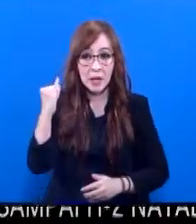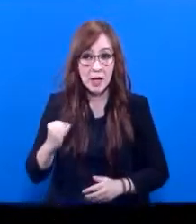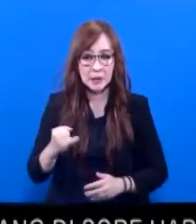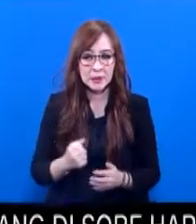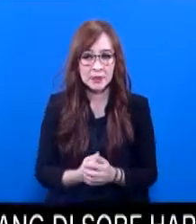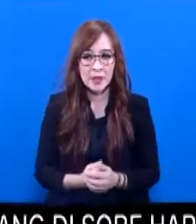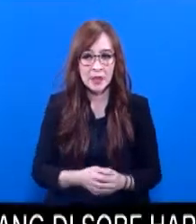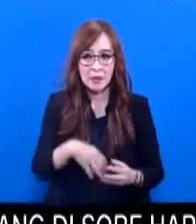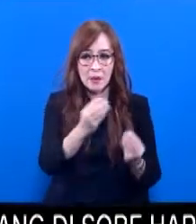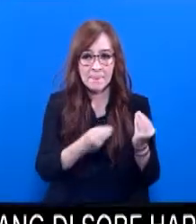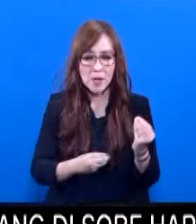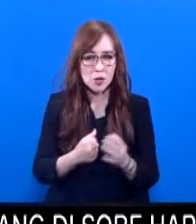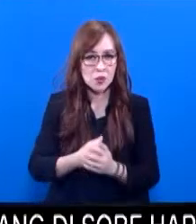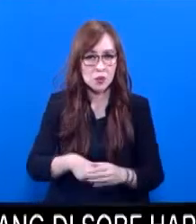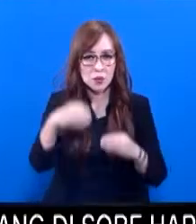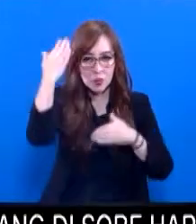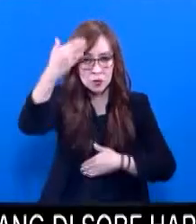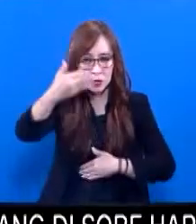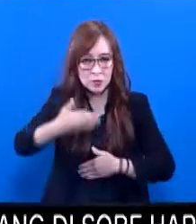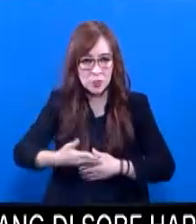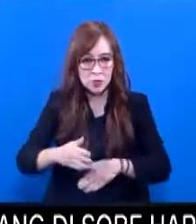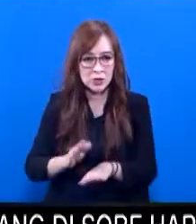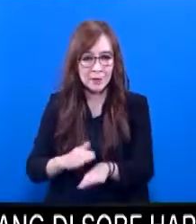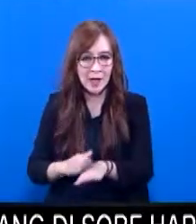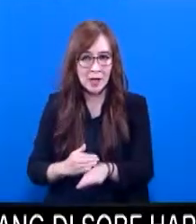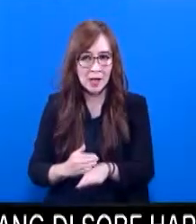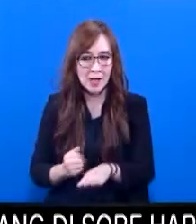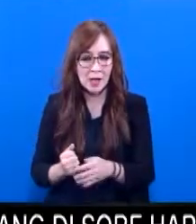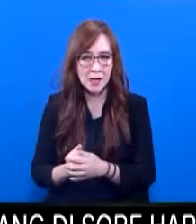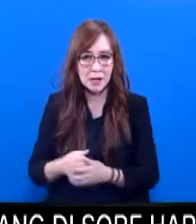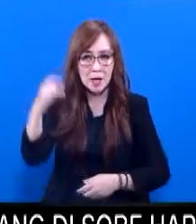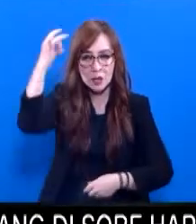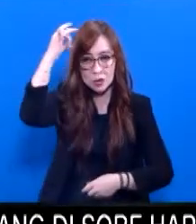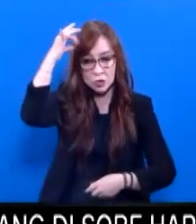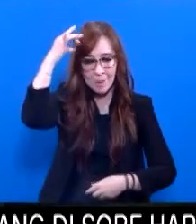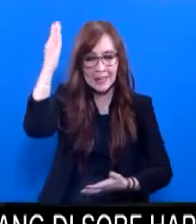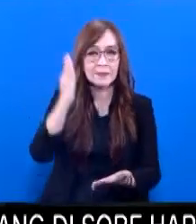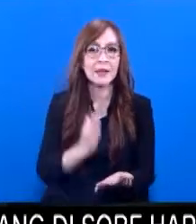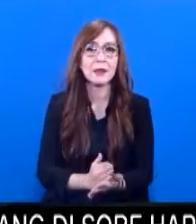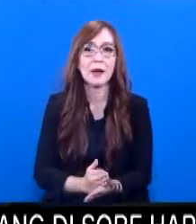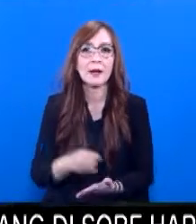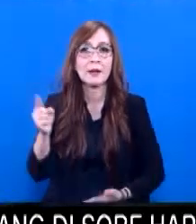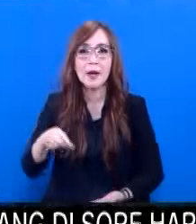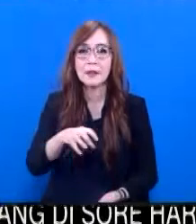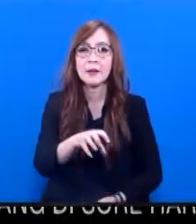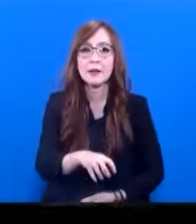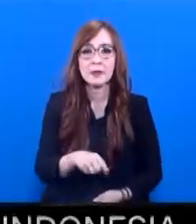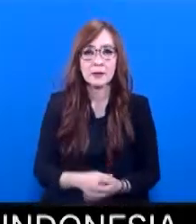PO Mandala dan menyita bus yang menerobos pintu perlintasan. Sopir bus juga akhirnya diberhentikan dari tempatnya bekerja.